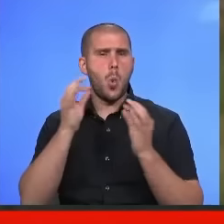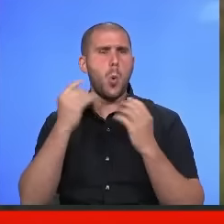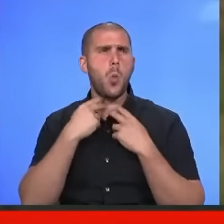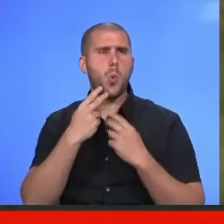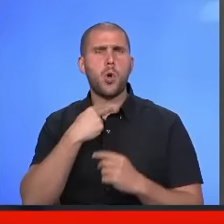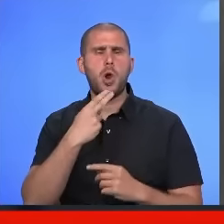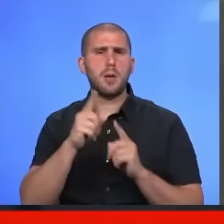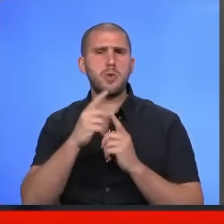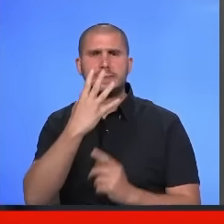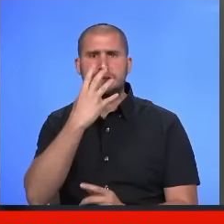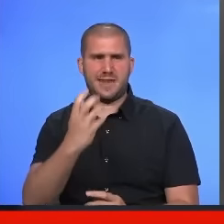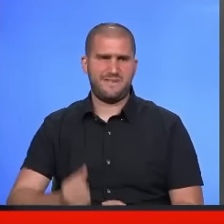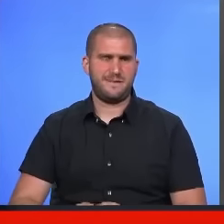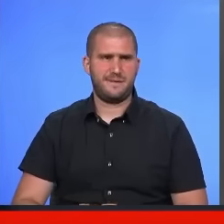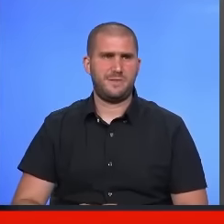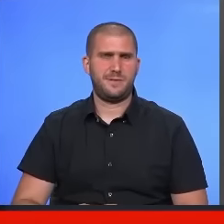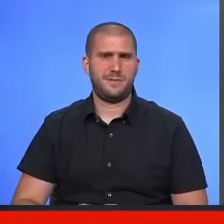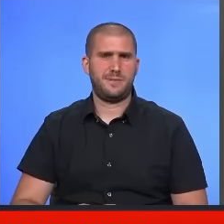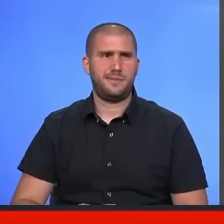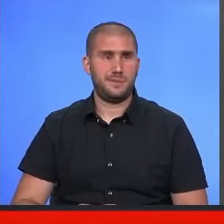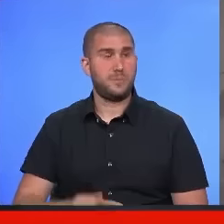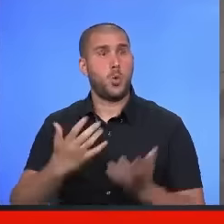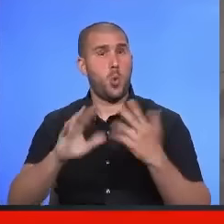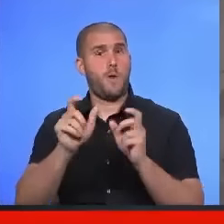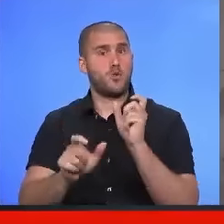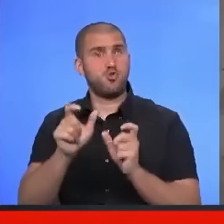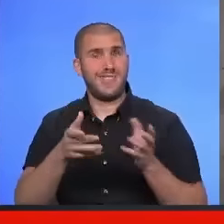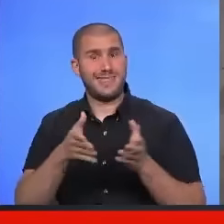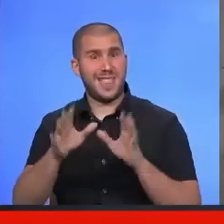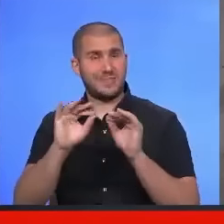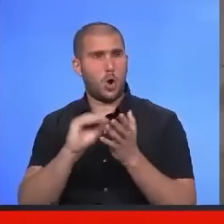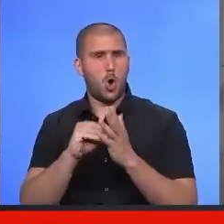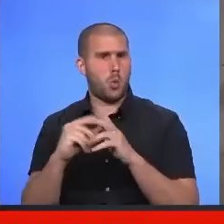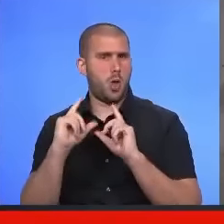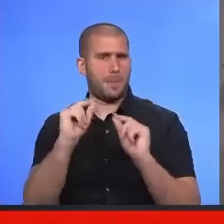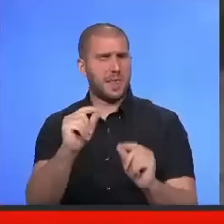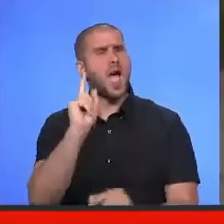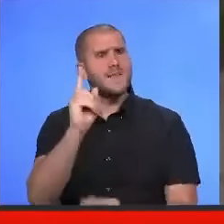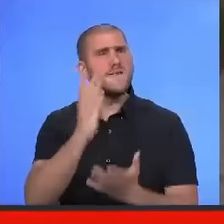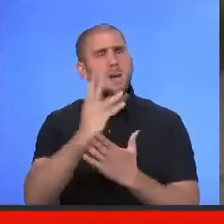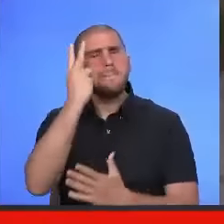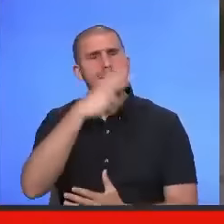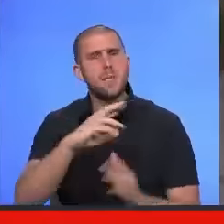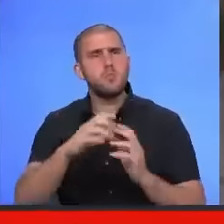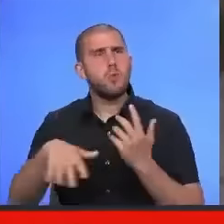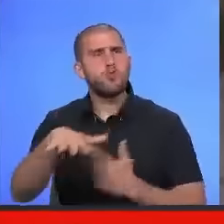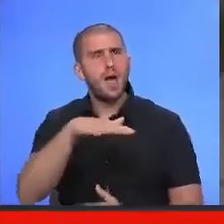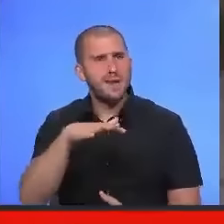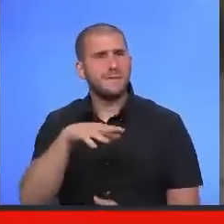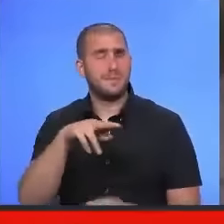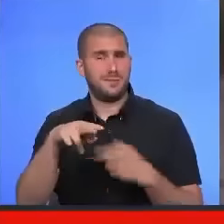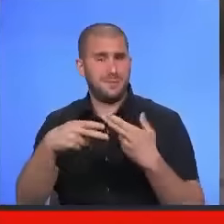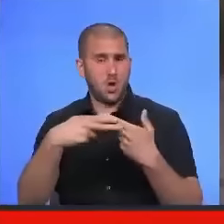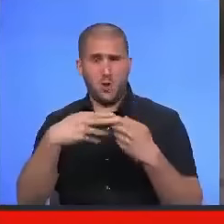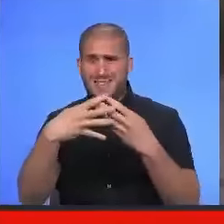כמו זאבים רוב תושבי נתיב העשרה עוד לא חזרו הביתה אבל כבר הבינו שהמושב שלהם שנמצא